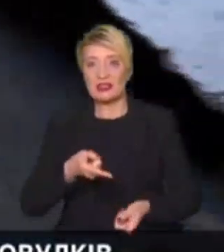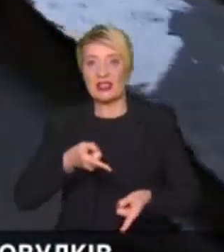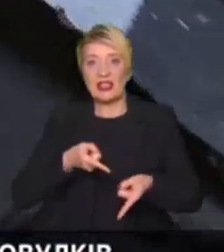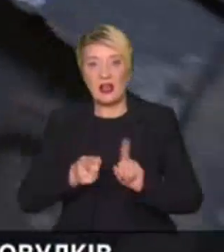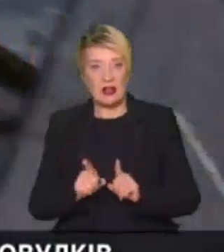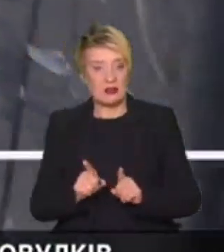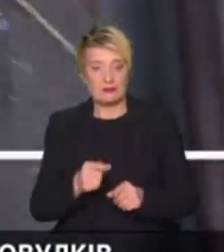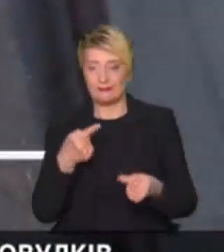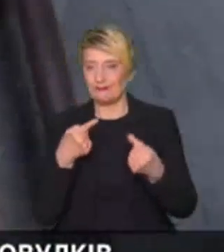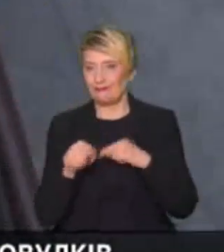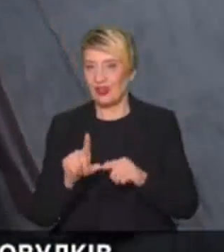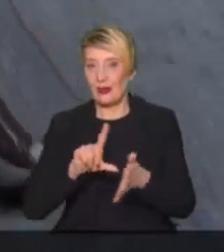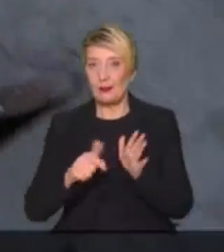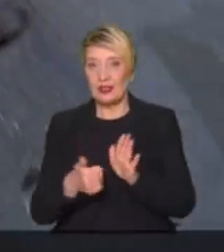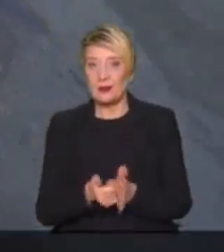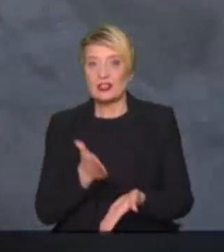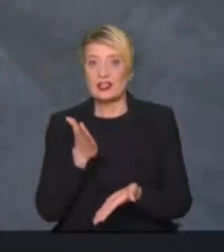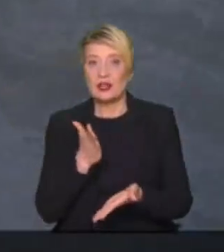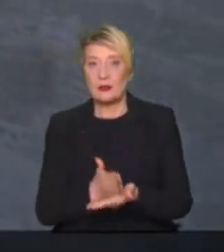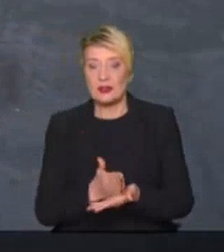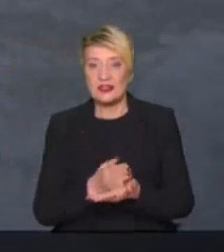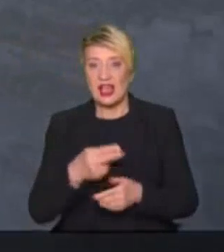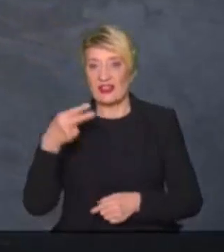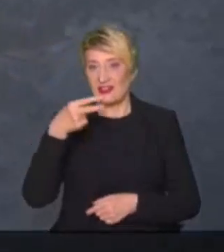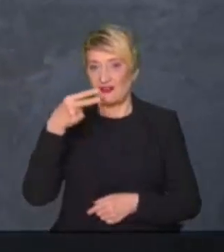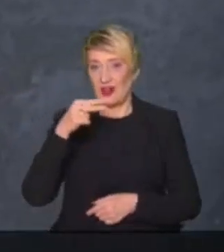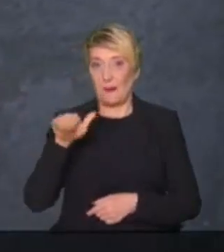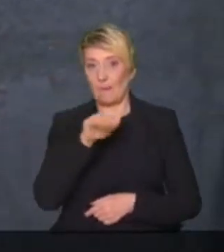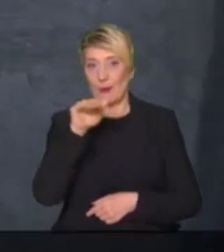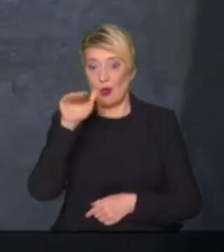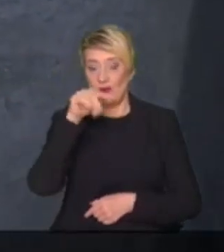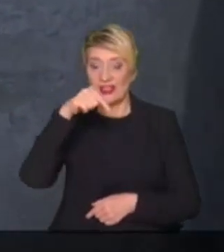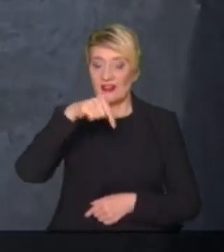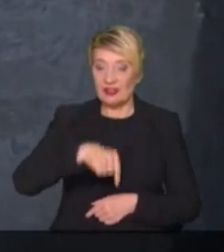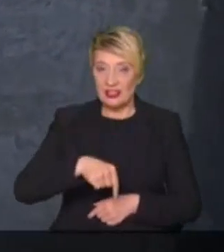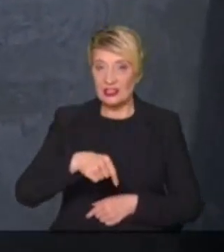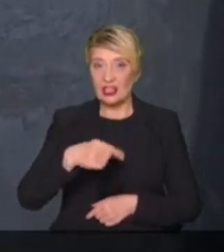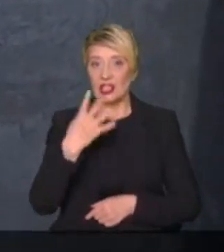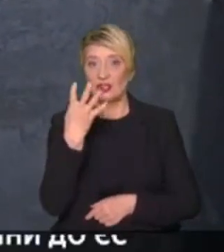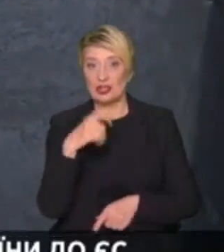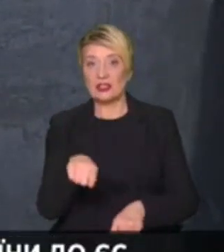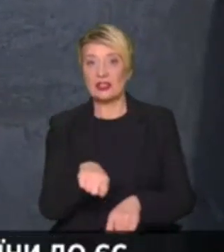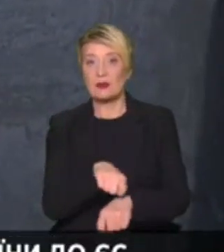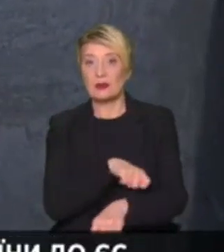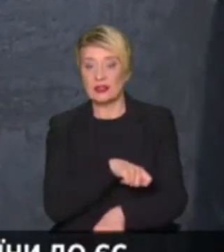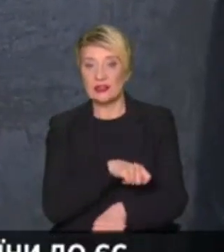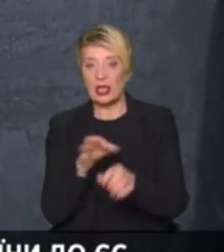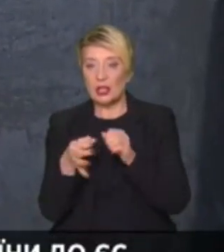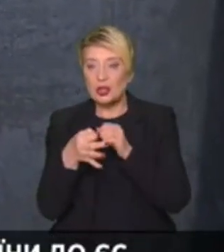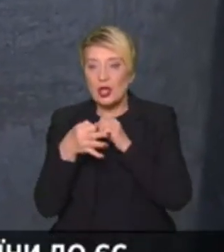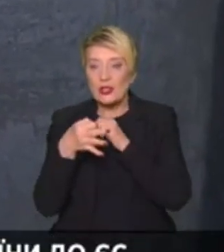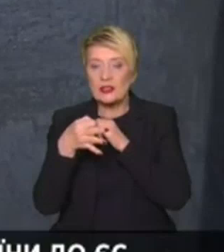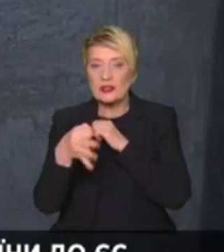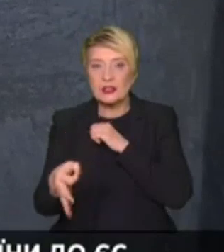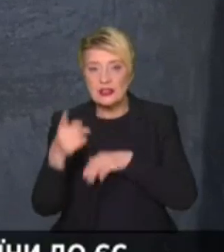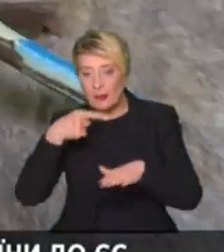так. Приміщення має ще два поверхи униз і майже 400 метрів розгалуджених